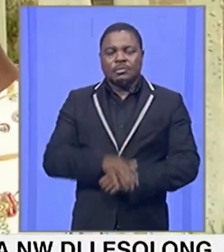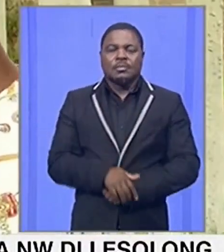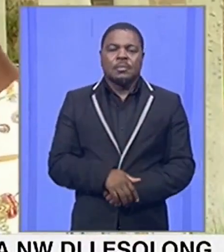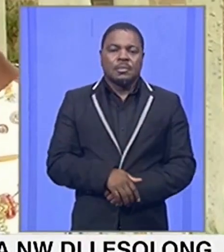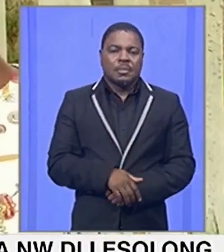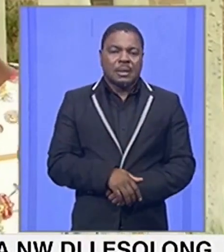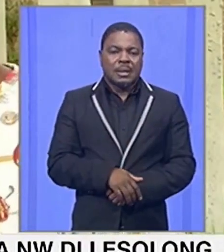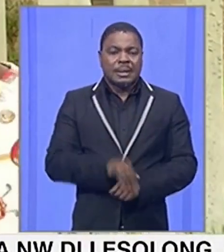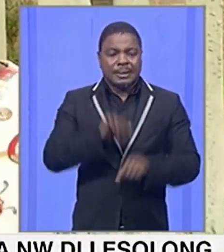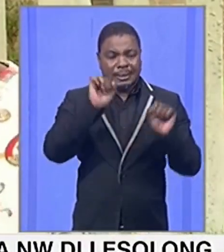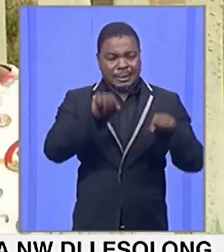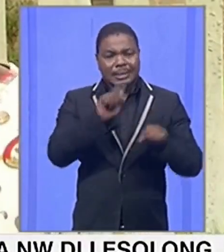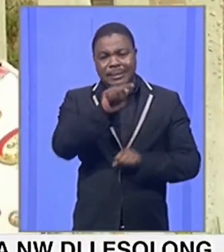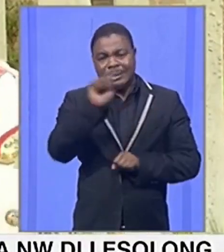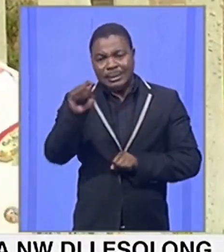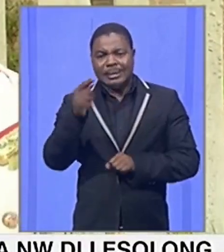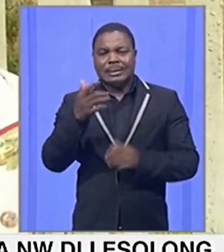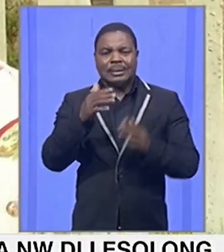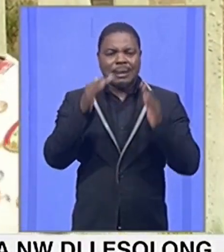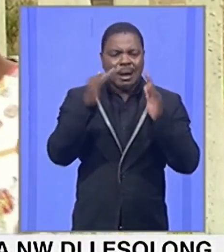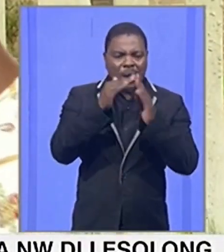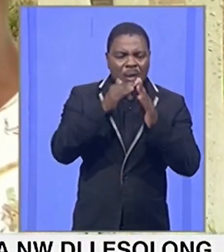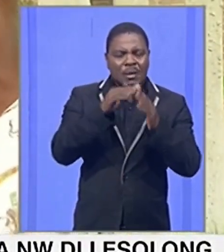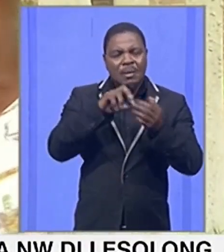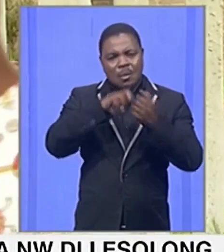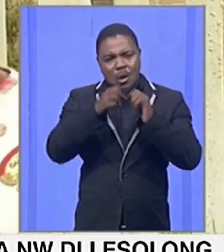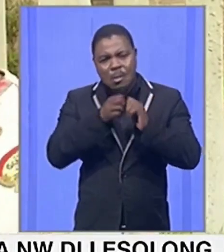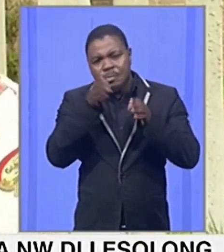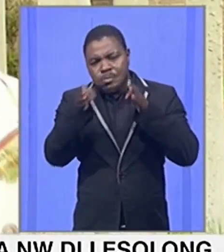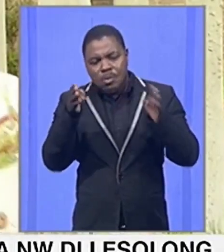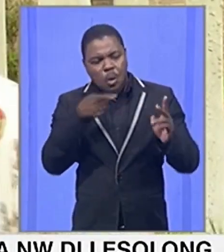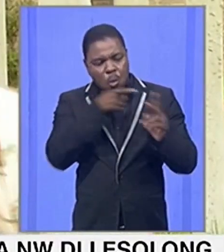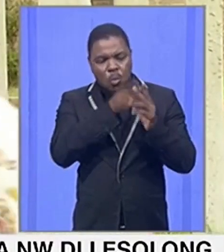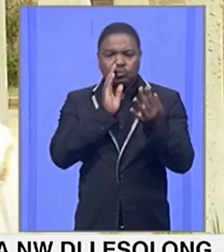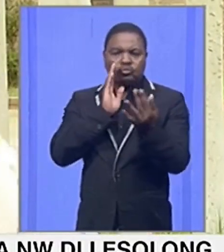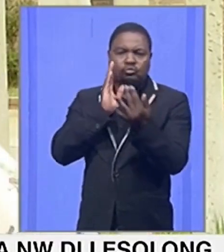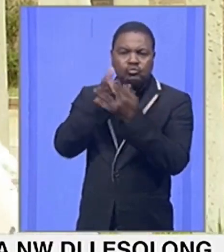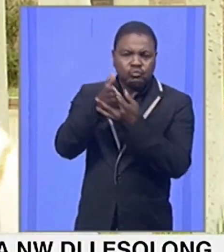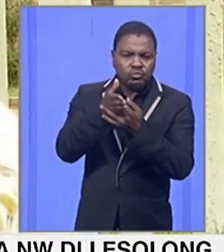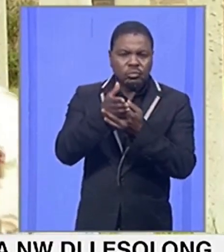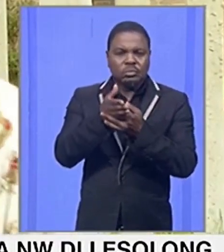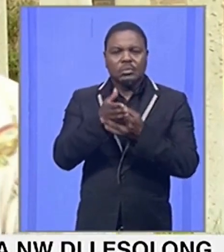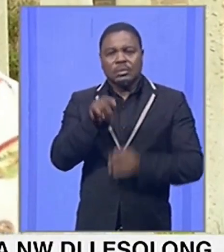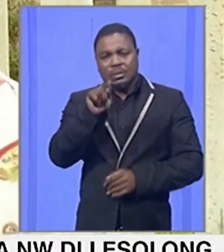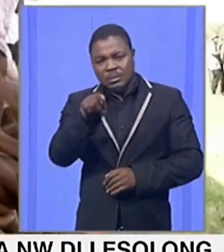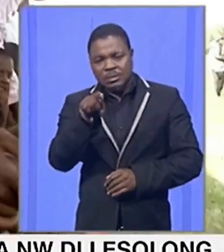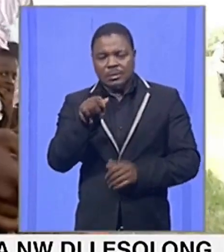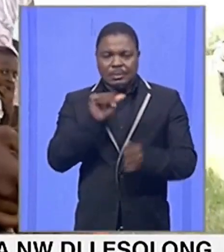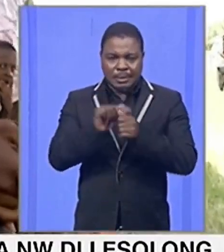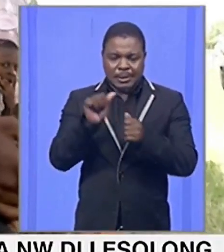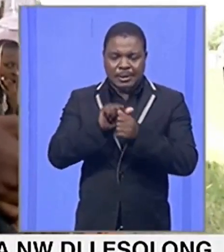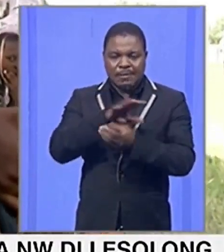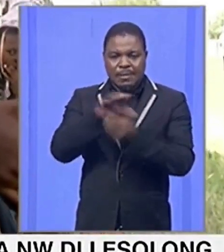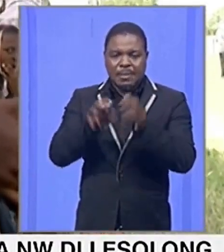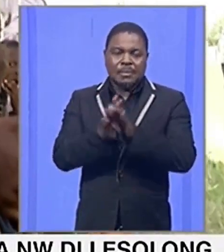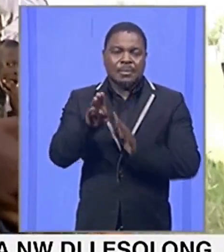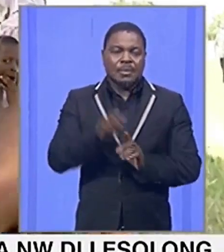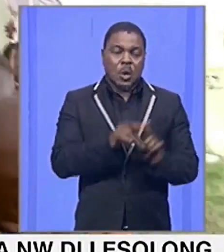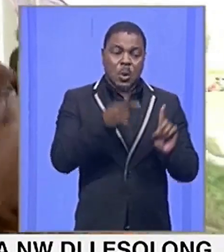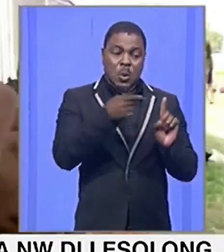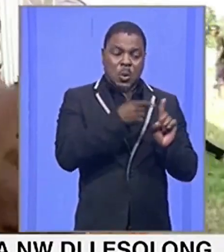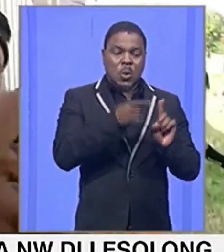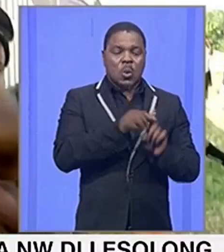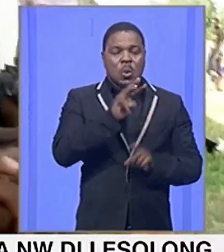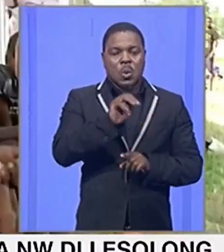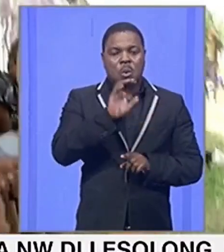Le go koma lapeng a mang gona le mathata go tlu wa tla wa intervene gore malapa le a siame. Mohlanke o eleditse